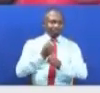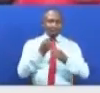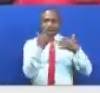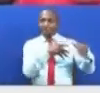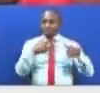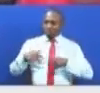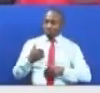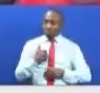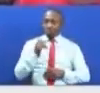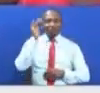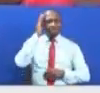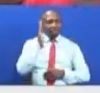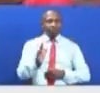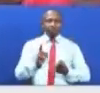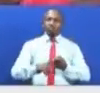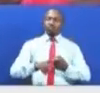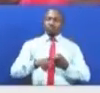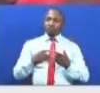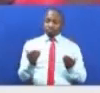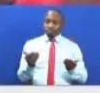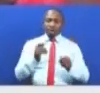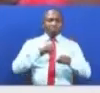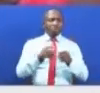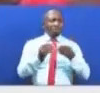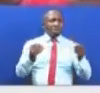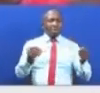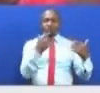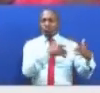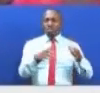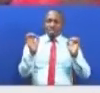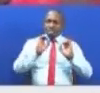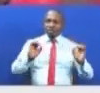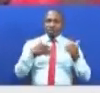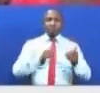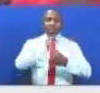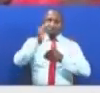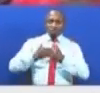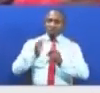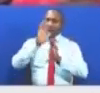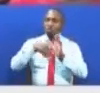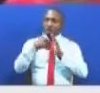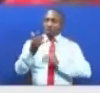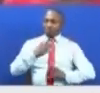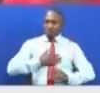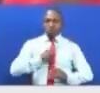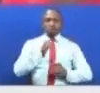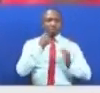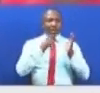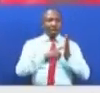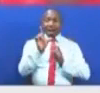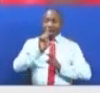Kwa upande wangu mimi nilikuwa muda mrefu bila kucheza. Kwa hiyo nimerudi na zile program na nini, ndio maana akakwambia